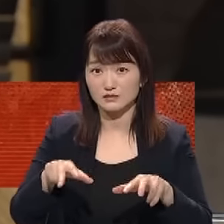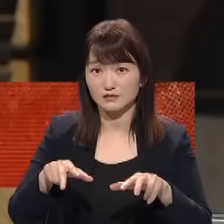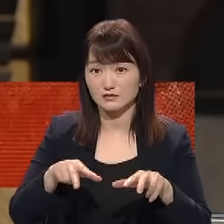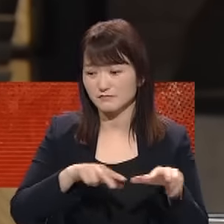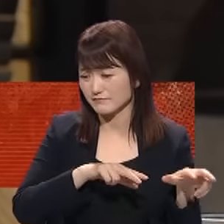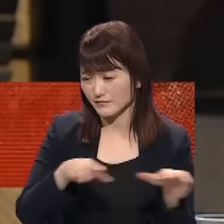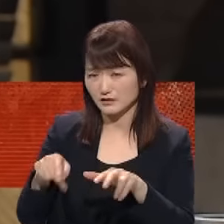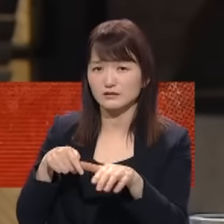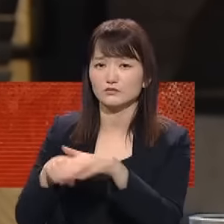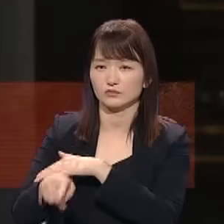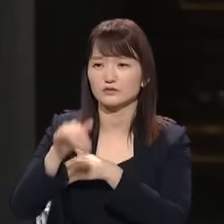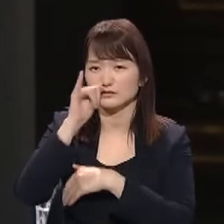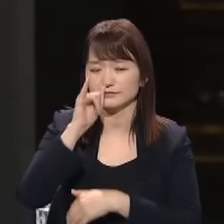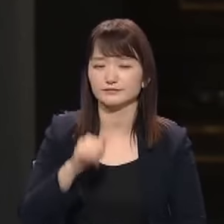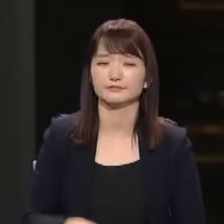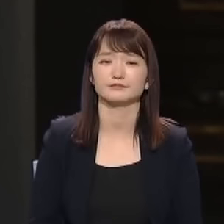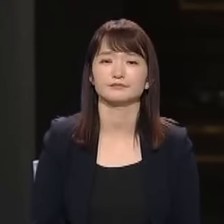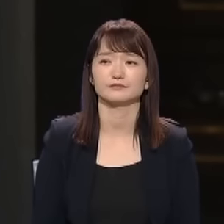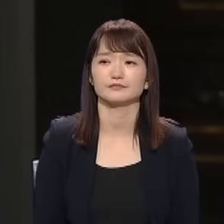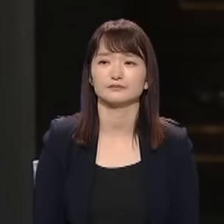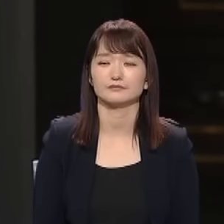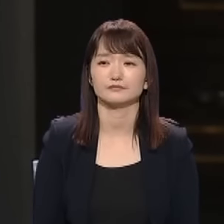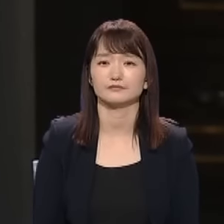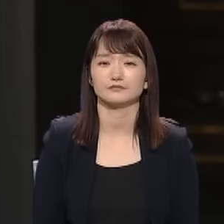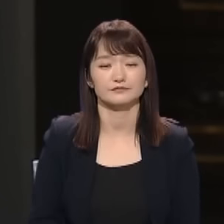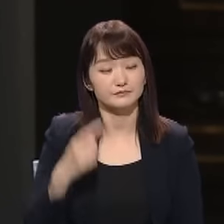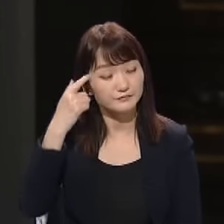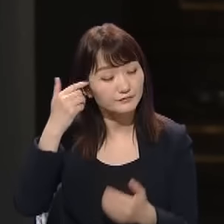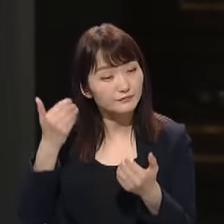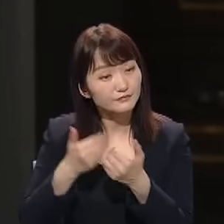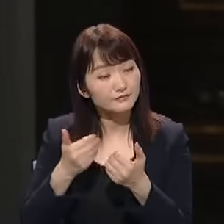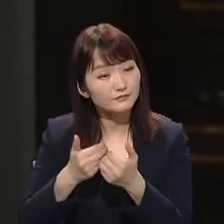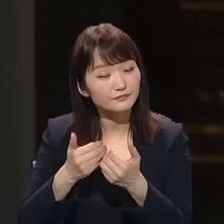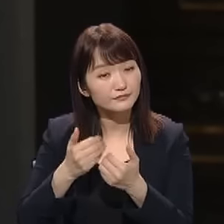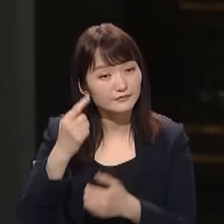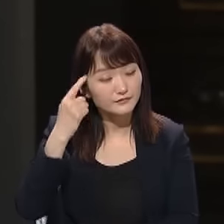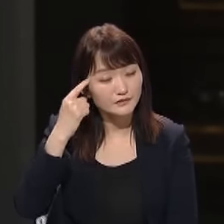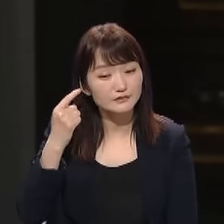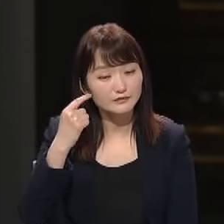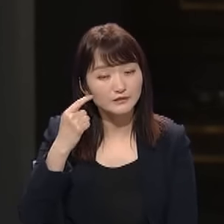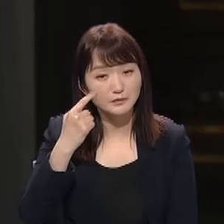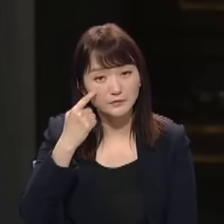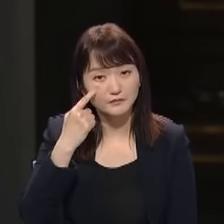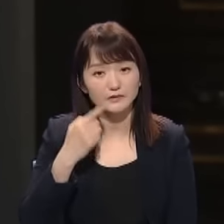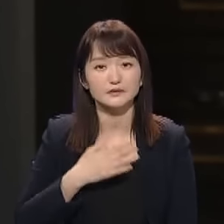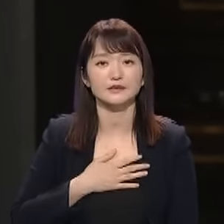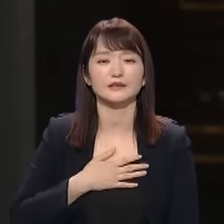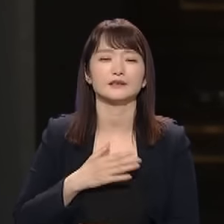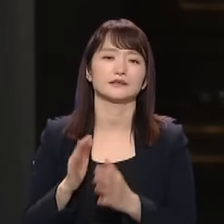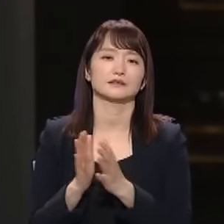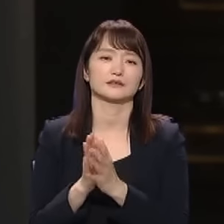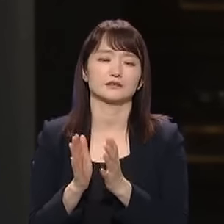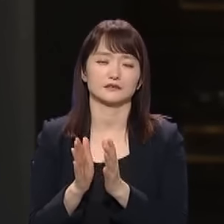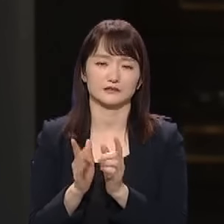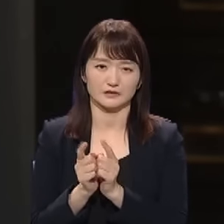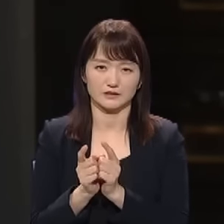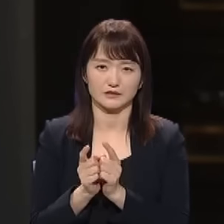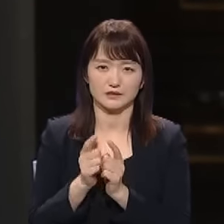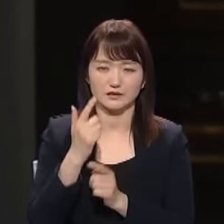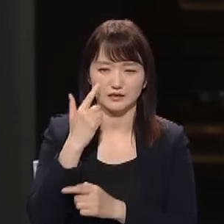되겠죠. 자, 일단 뭐 반론은 들어봐야 되잖아요. 그래서 제가 직접 이 친부라는 사람한테 전화를